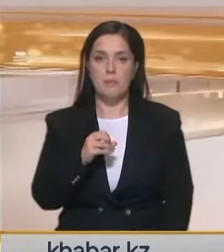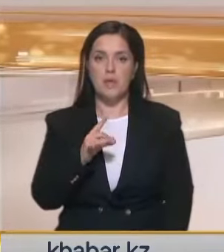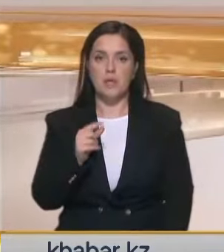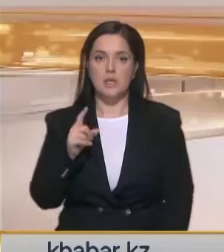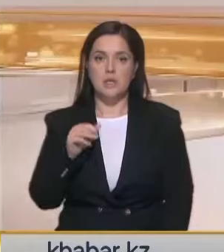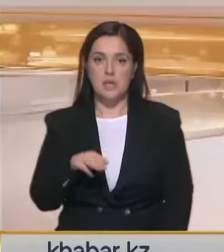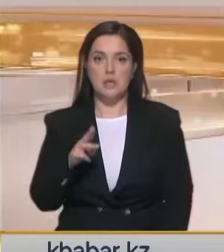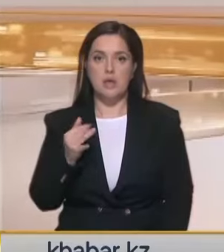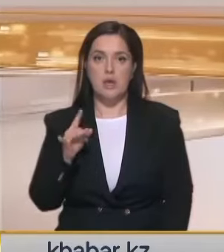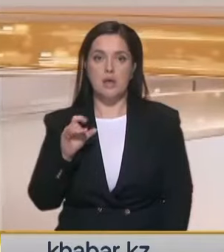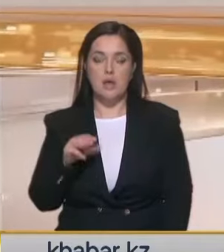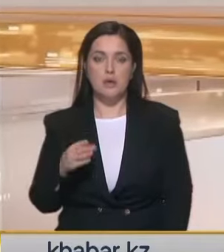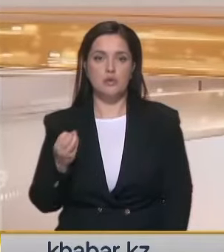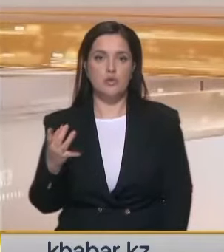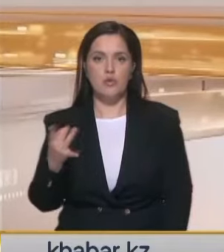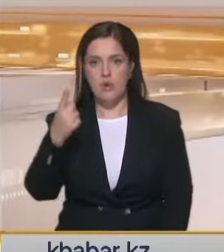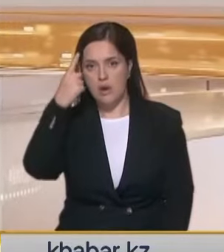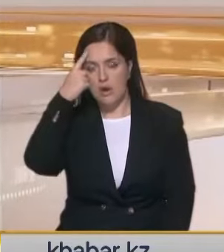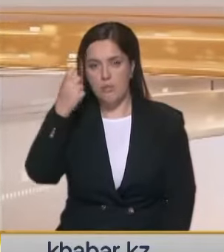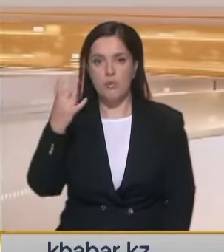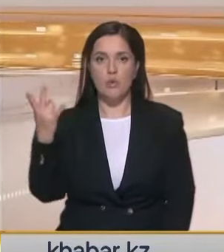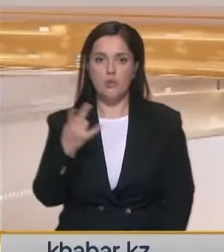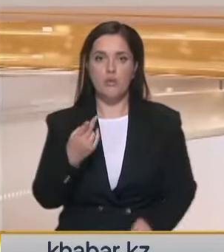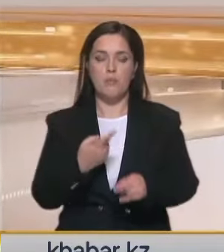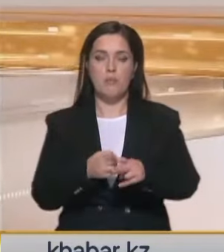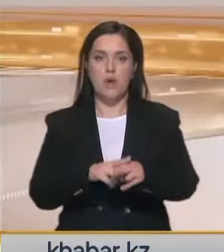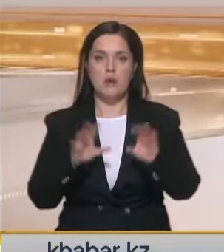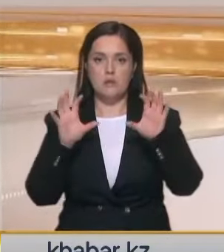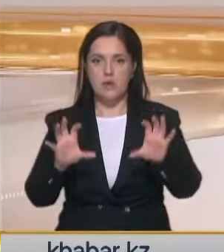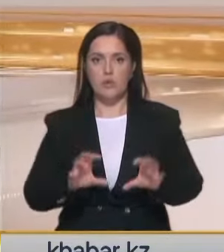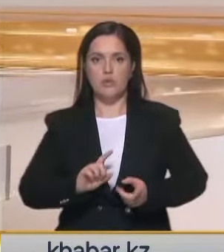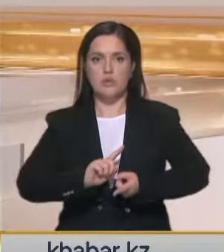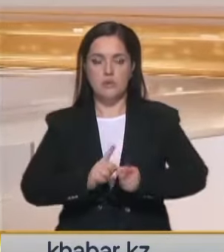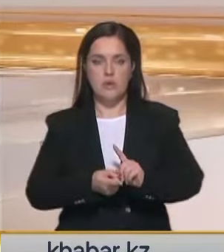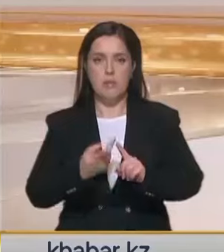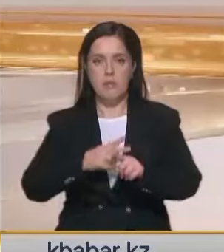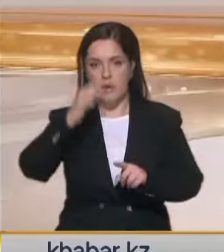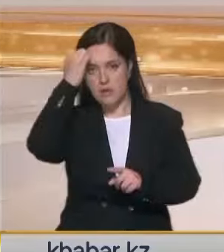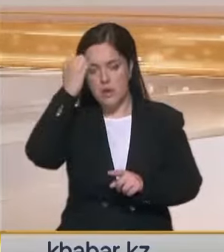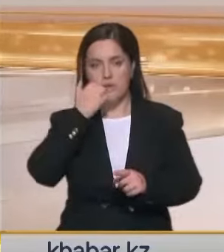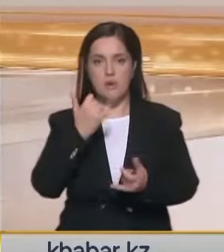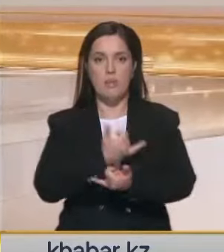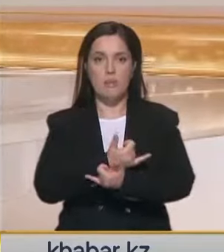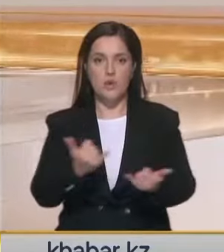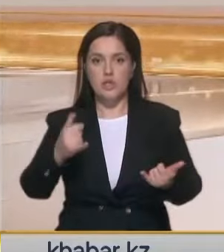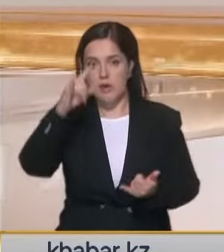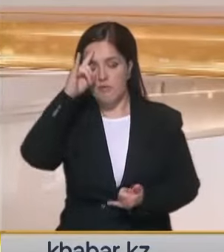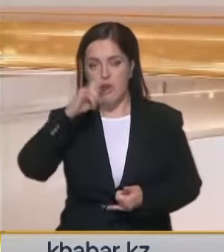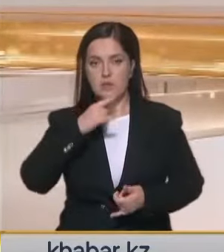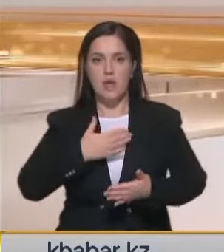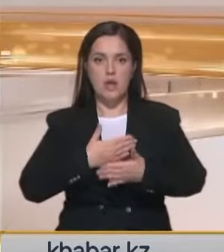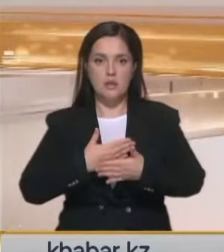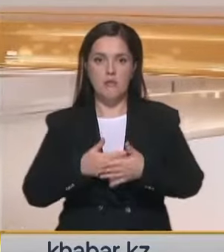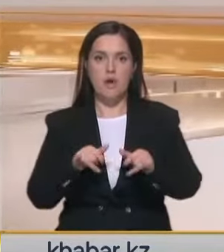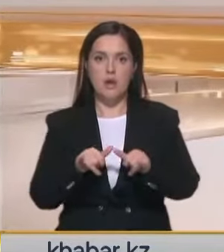раз напоминает нам о необходимости совершенствования механизмов оказания благотворительной помощи. В Казахстане активно